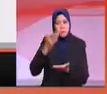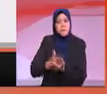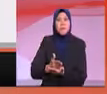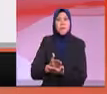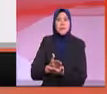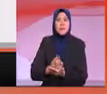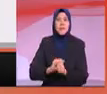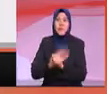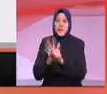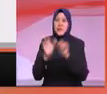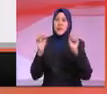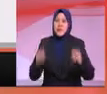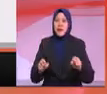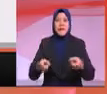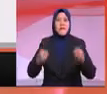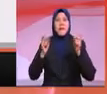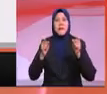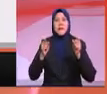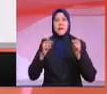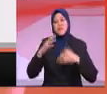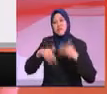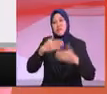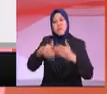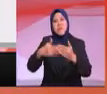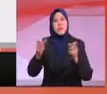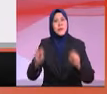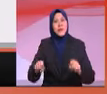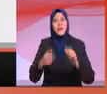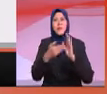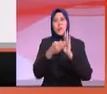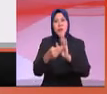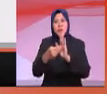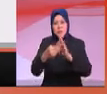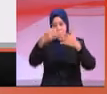putuskan jangkitan COVID-19 dalam negara. Inilah bukti-bukti yang telah